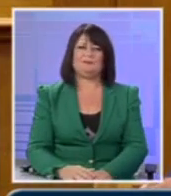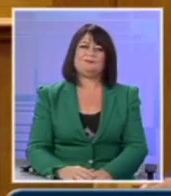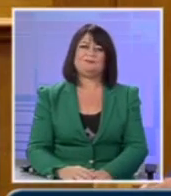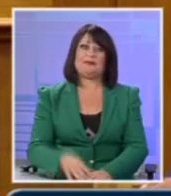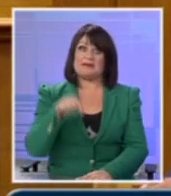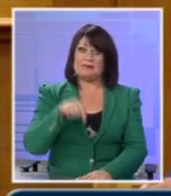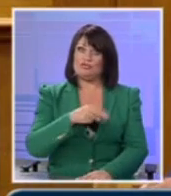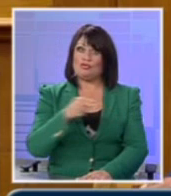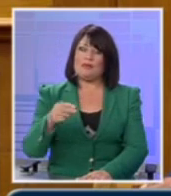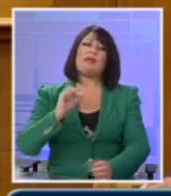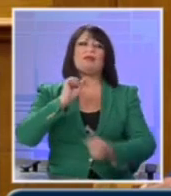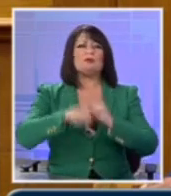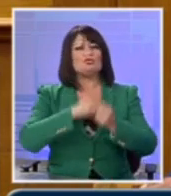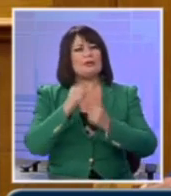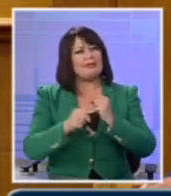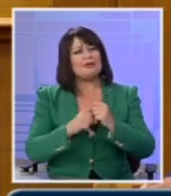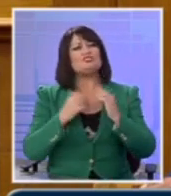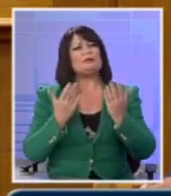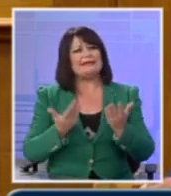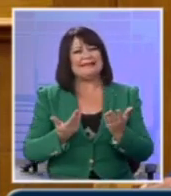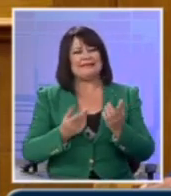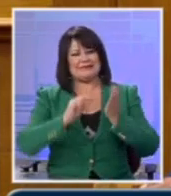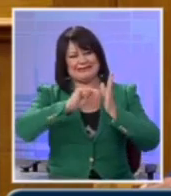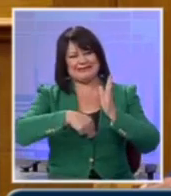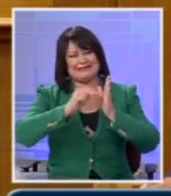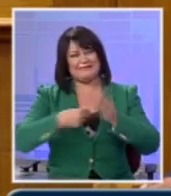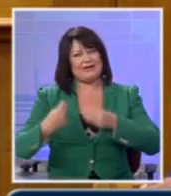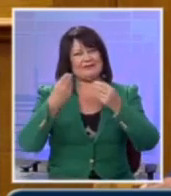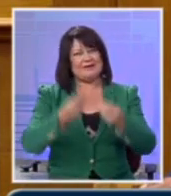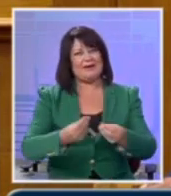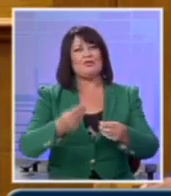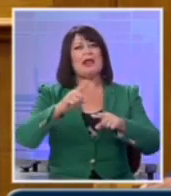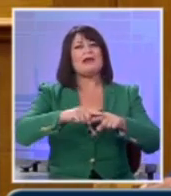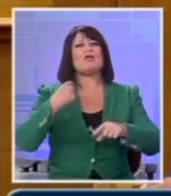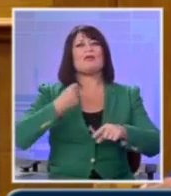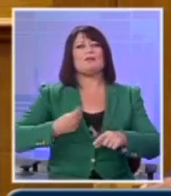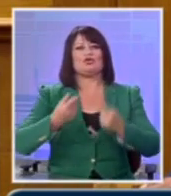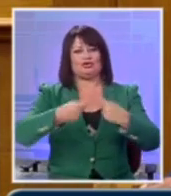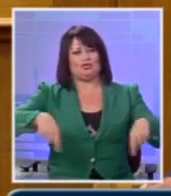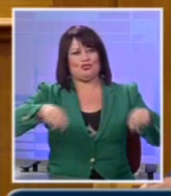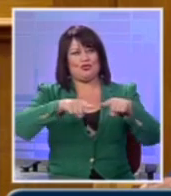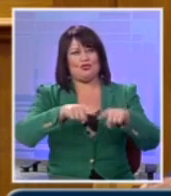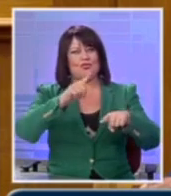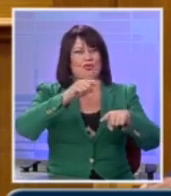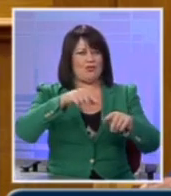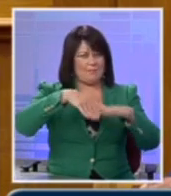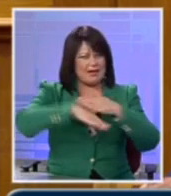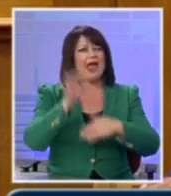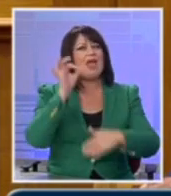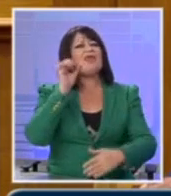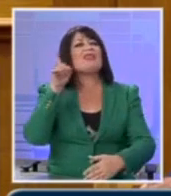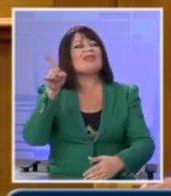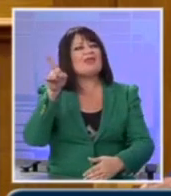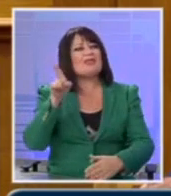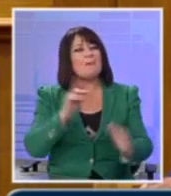την κατεύθυνση θα επιδιώξουμε μεταξύ άλλων συμβάσεις παραχώρησης του ελληνικού δημοσίου προς τον ΟΛΠ και τον ΟΛΦ με τρόπο που να κατοχυρώνονται